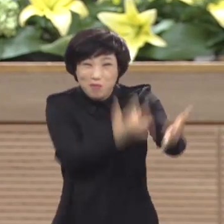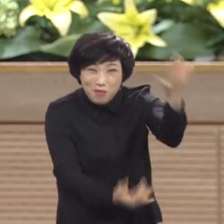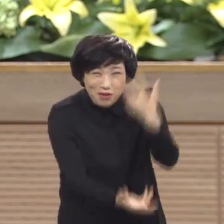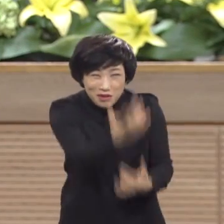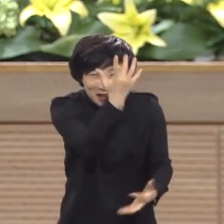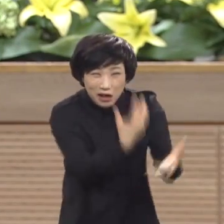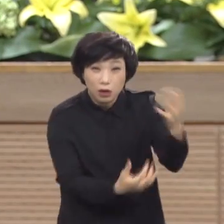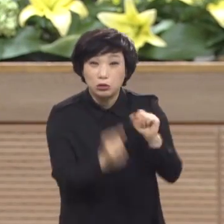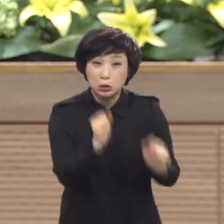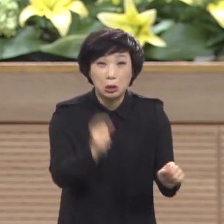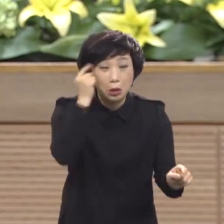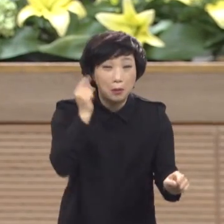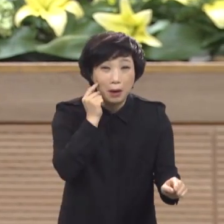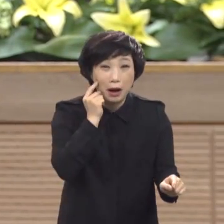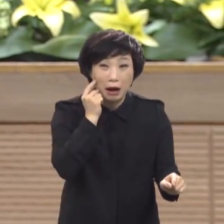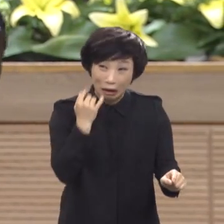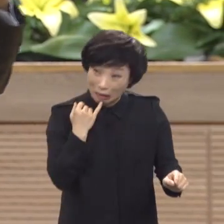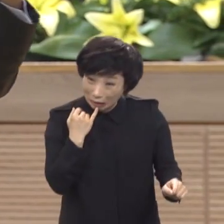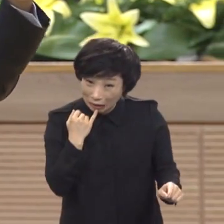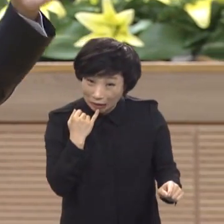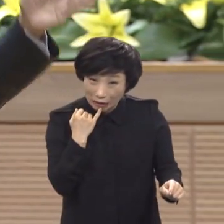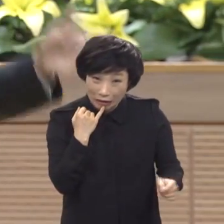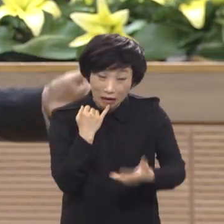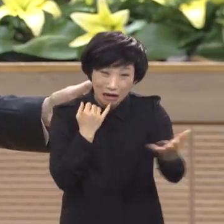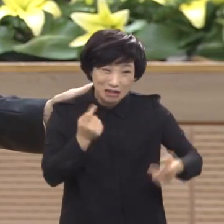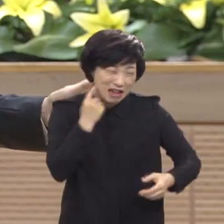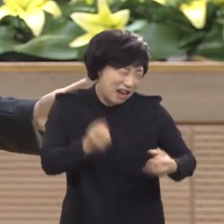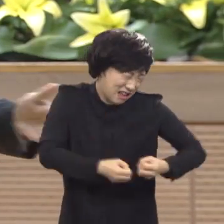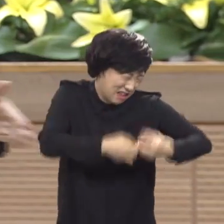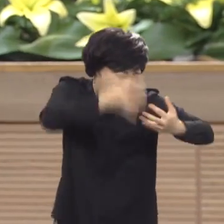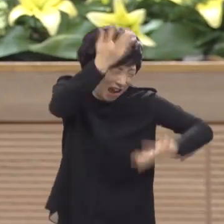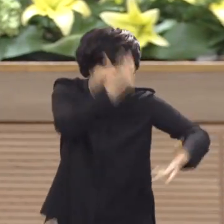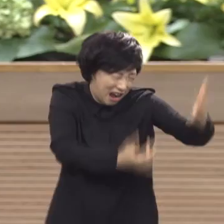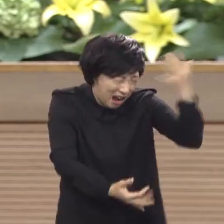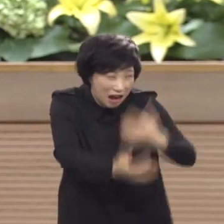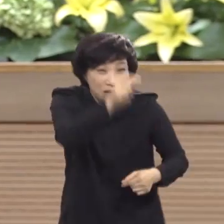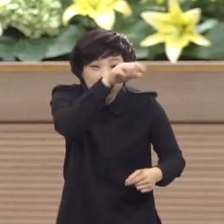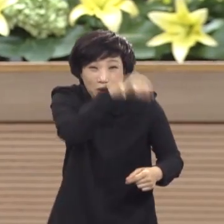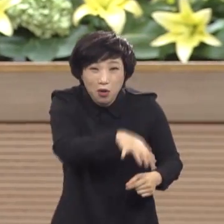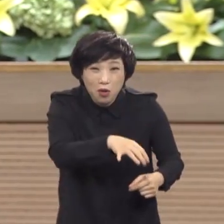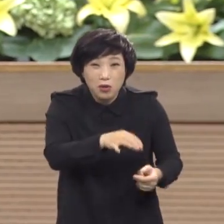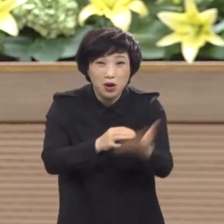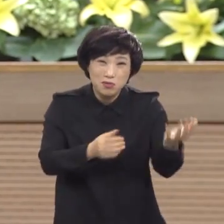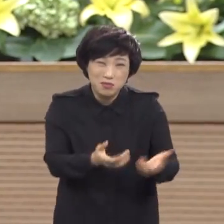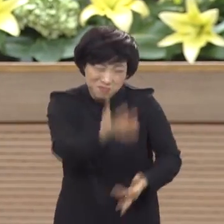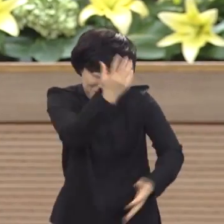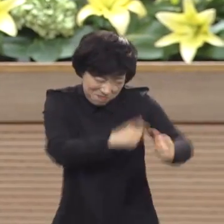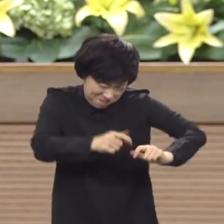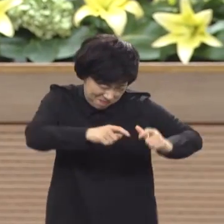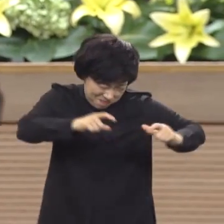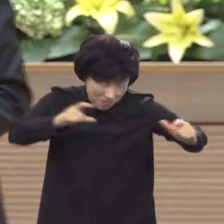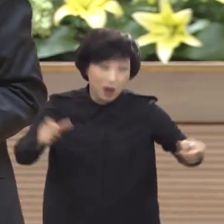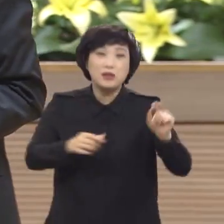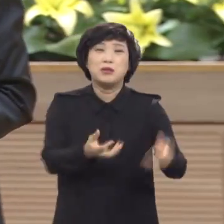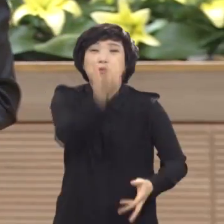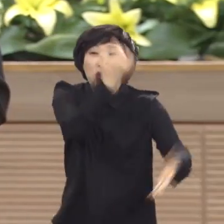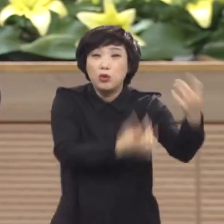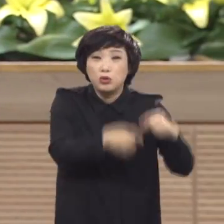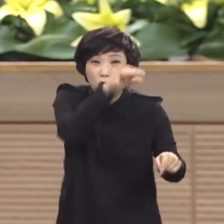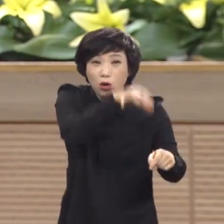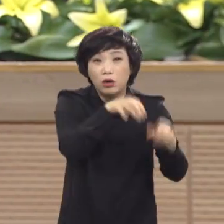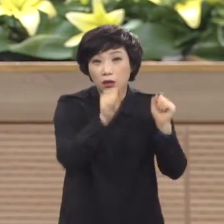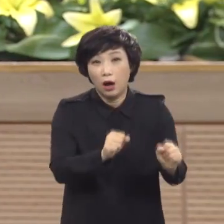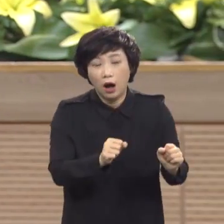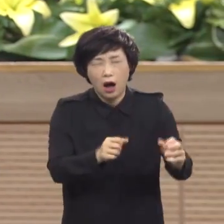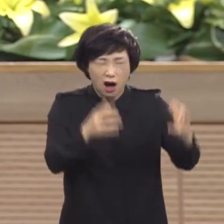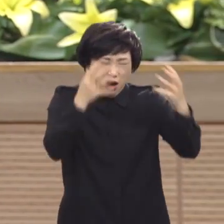타는 불못, 유황 불못, 풀못불 같은 불못,